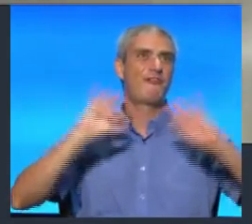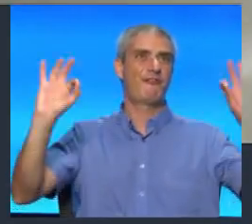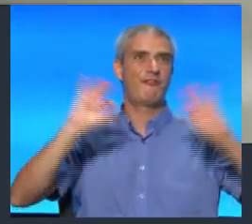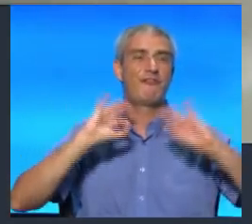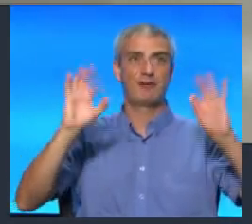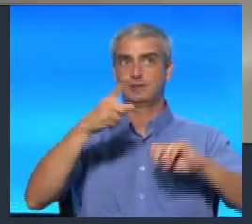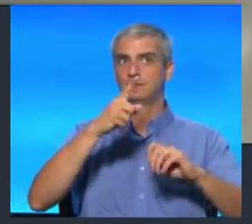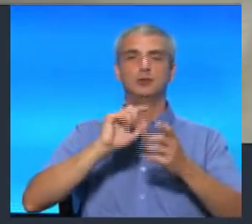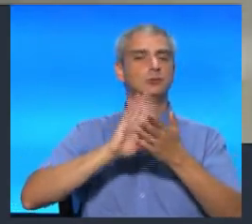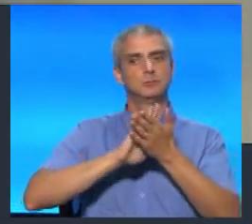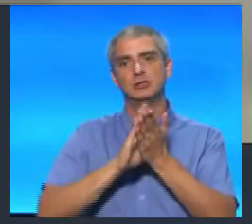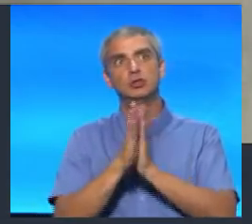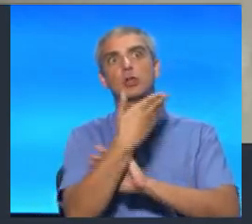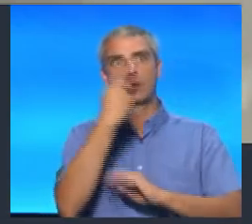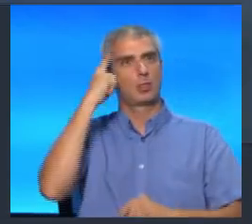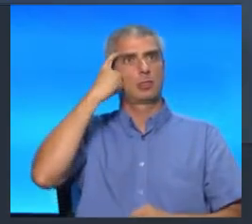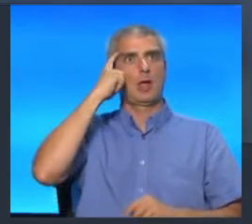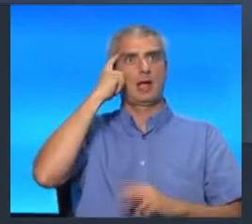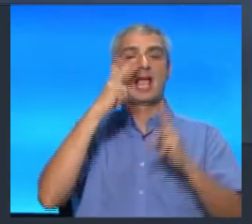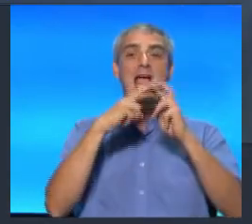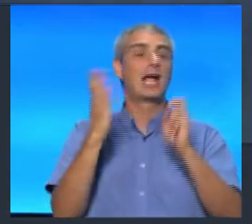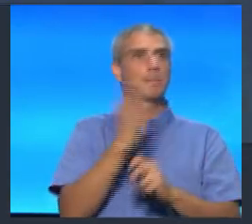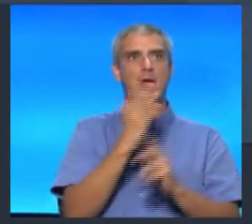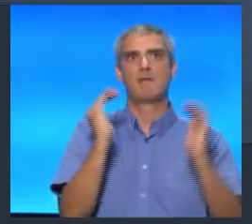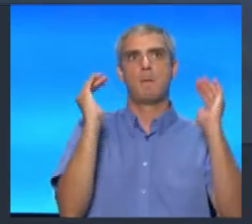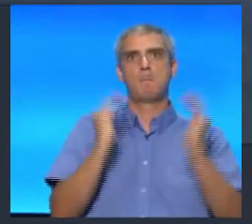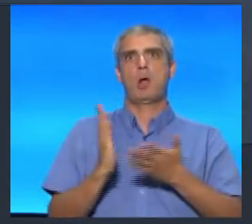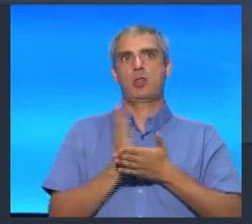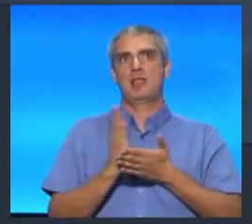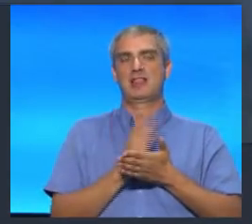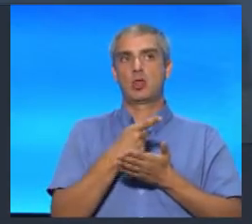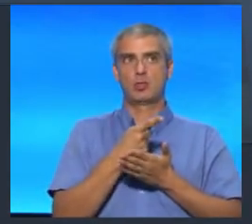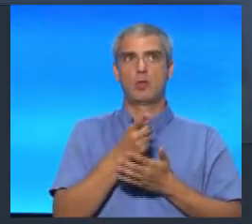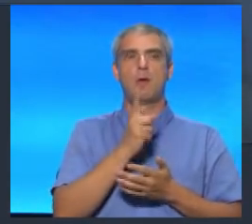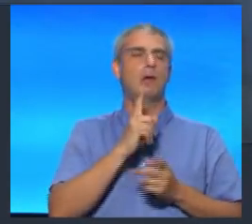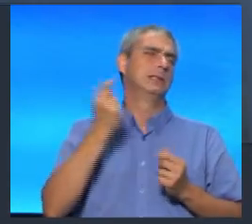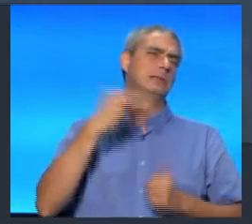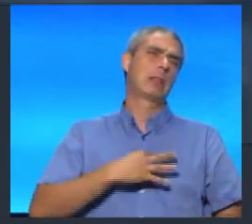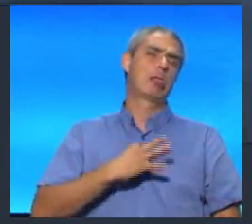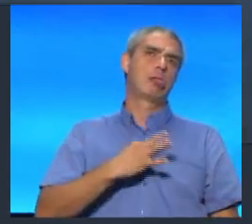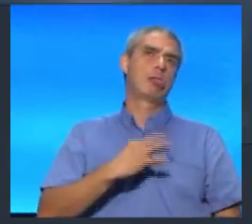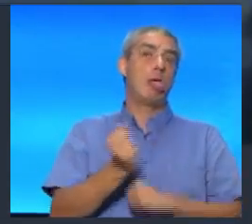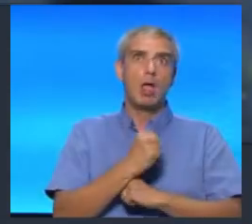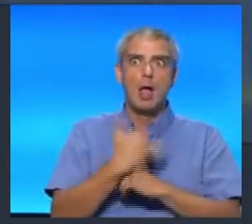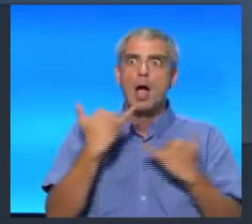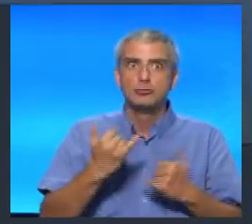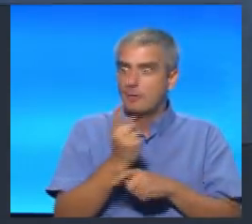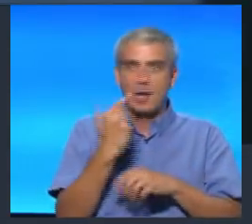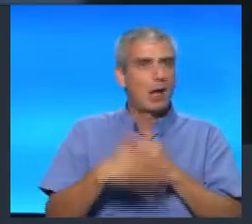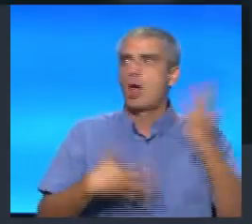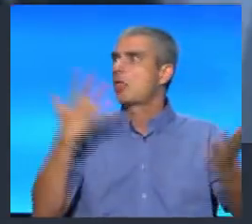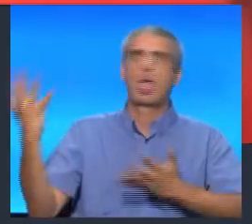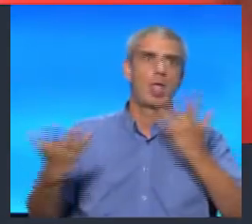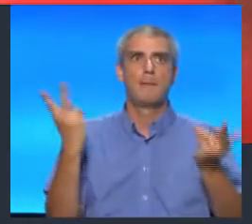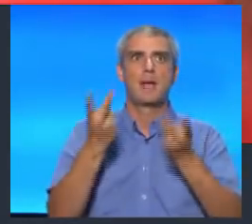השינוי בכיוון מעורר דאגה מיוחדת. בערי המערב נערכו פחות לסופה, היו מעט שעננים. כעת ברגע האחרון, אנשים מחפשים